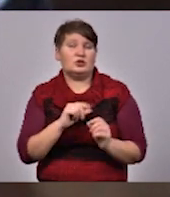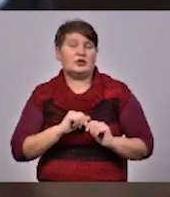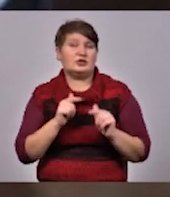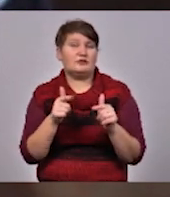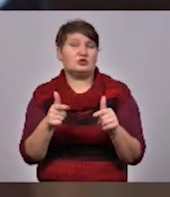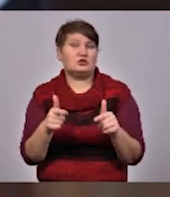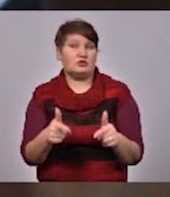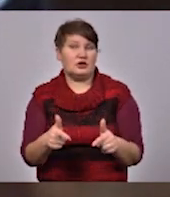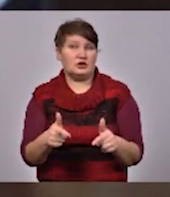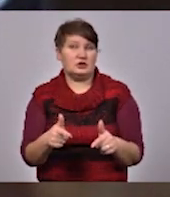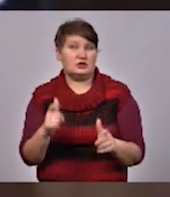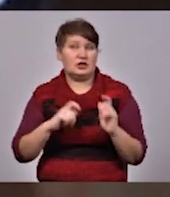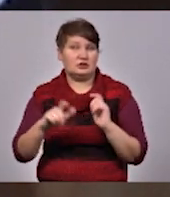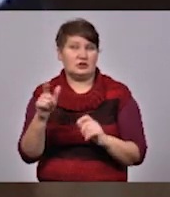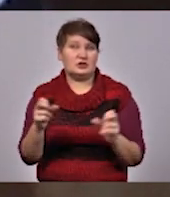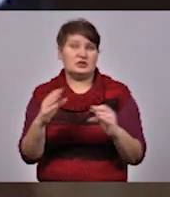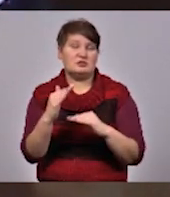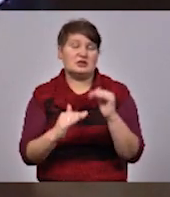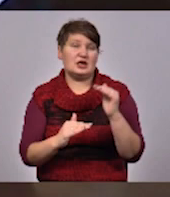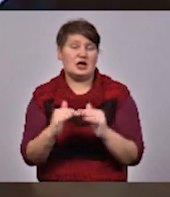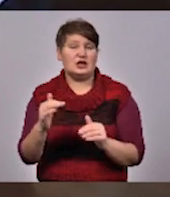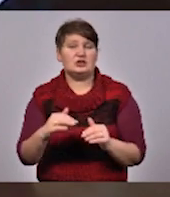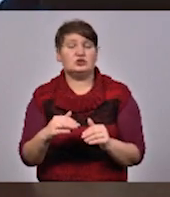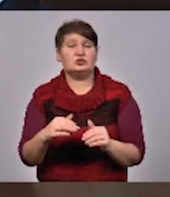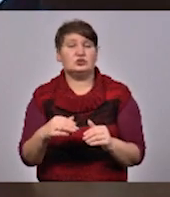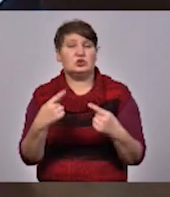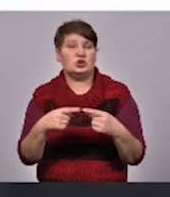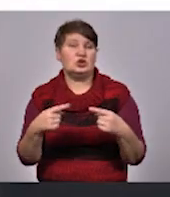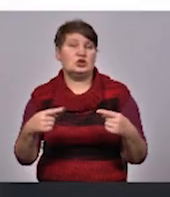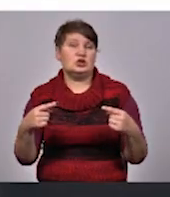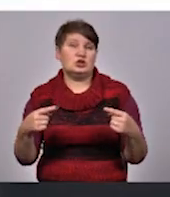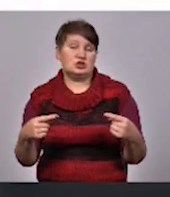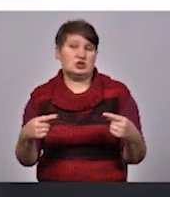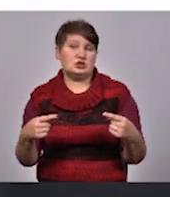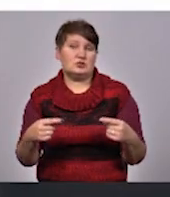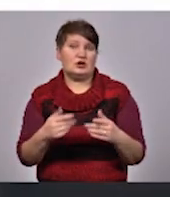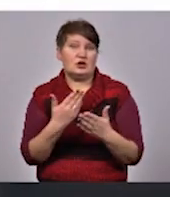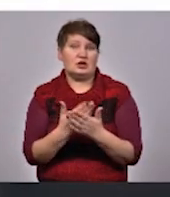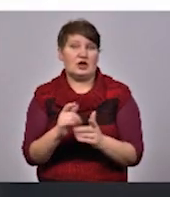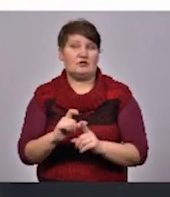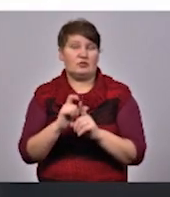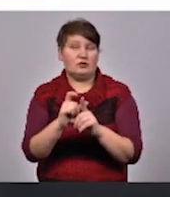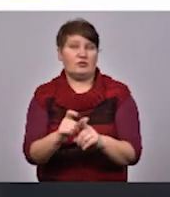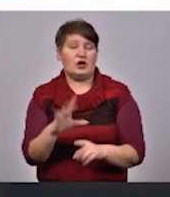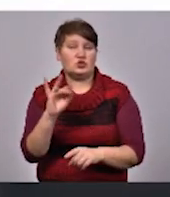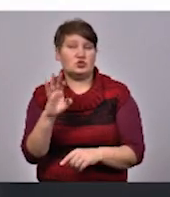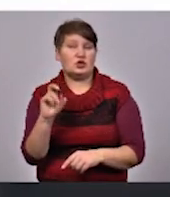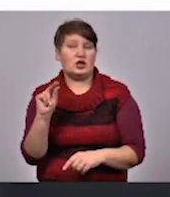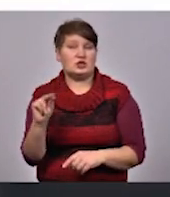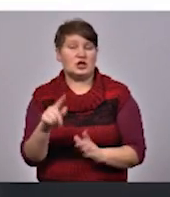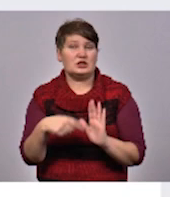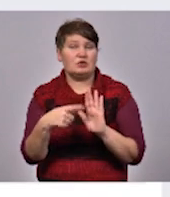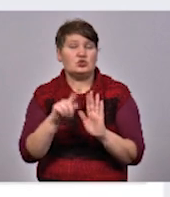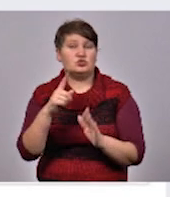працевлаштуватися інтерн, спеціальністю, будь-якими іншими фактично мотивами. Ось як відповіла Младена Качурець на запитання,